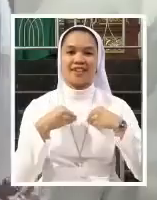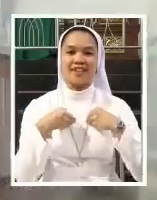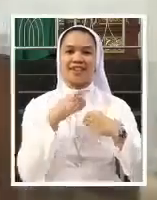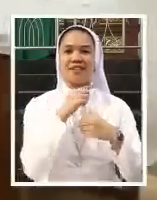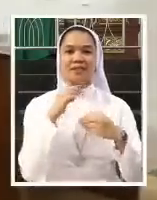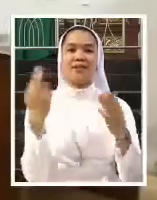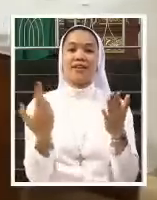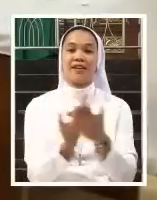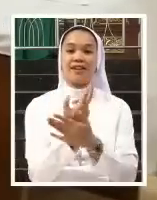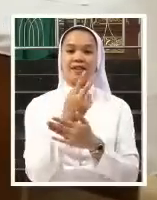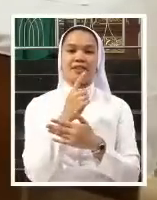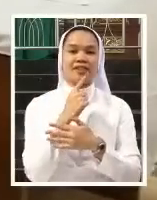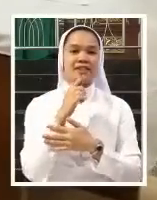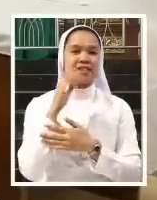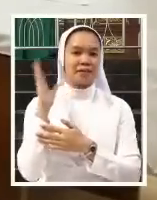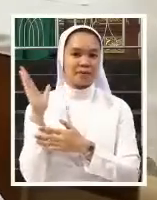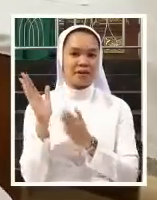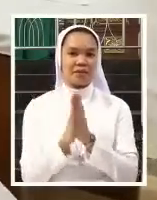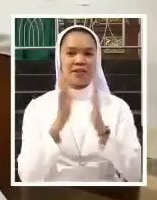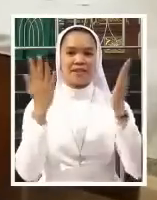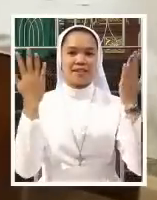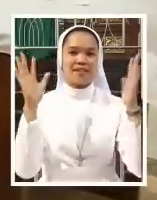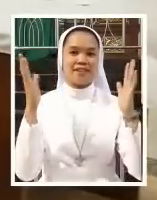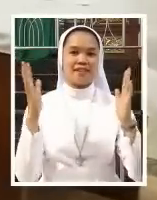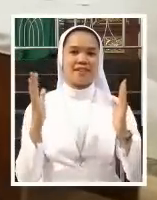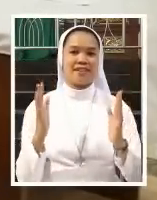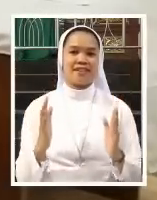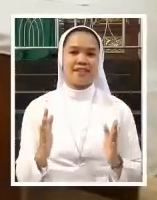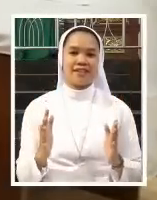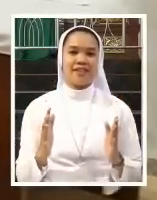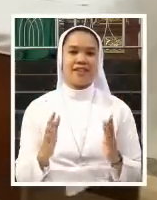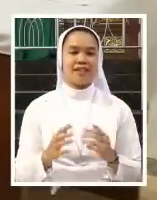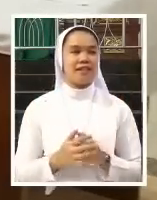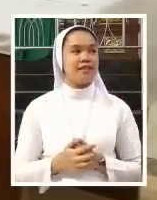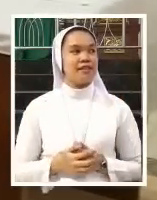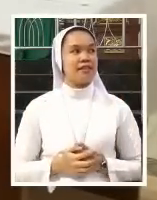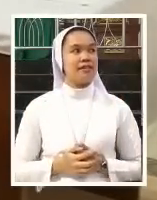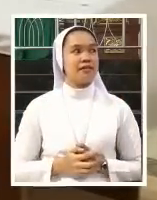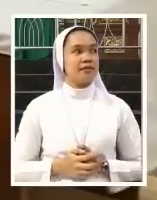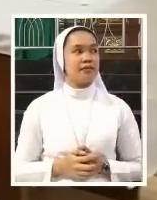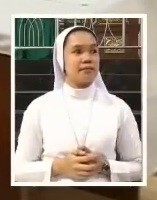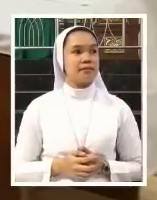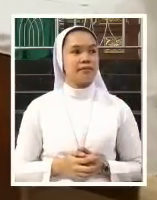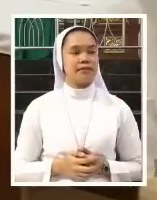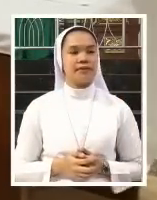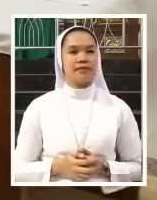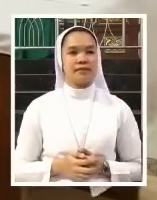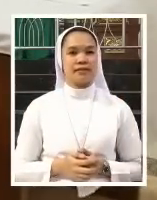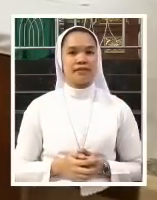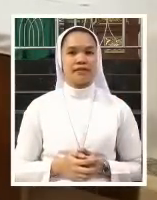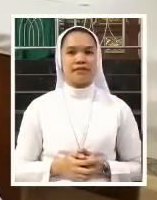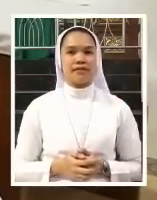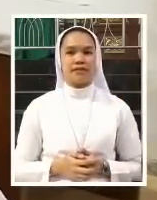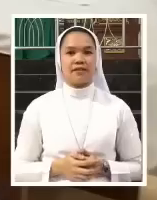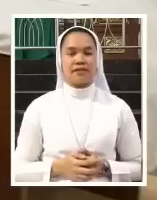na nagpahayag iraray kan sa indang mga panuga sa tubangan kan arsobispo.